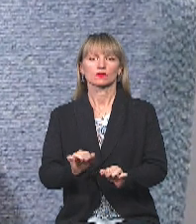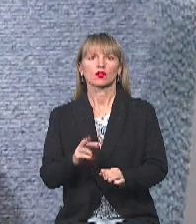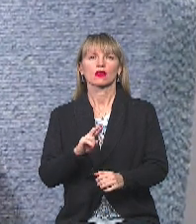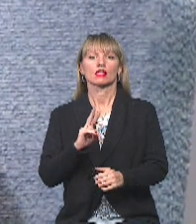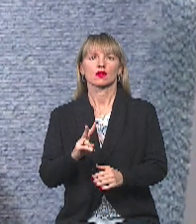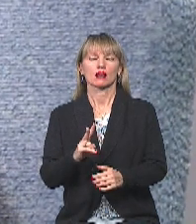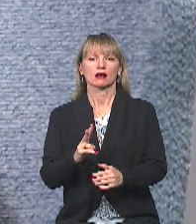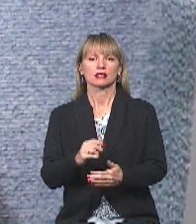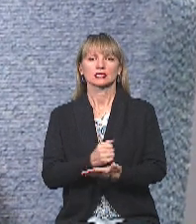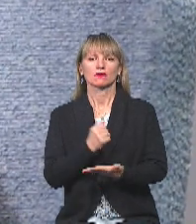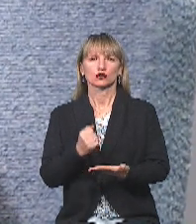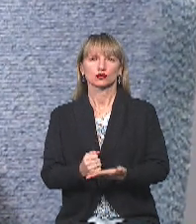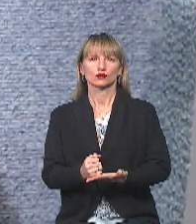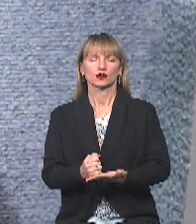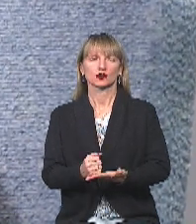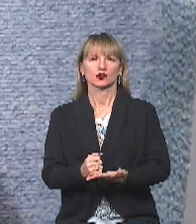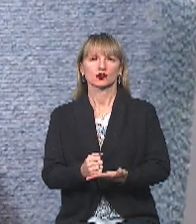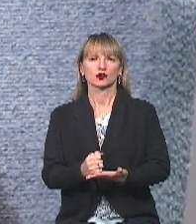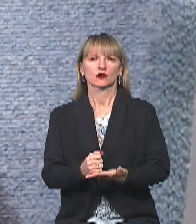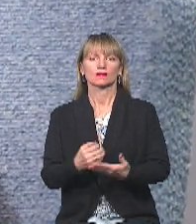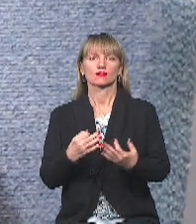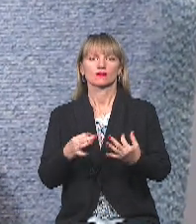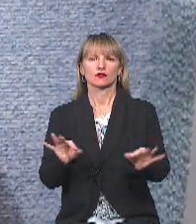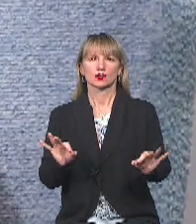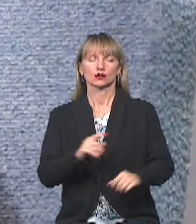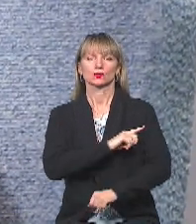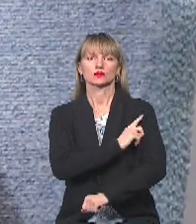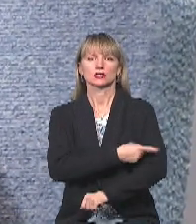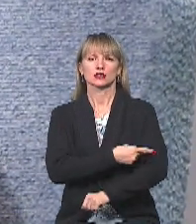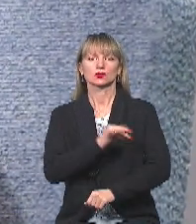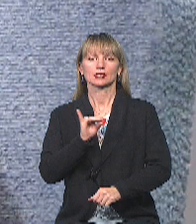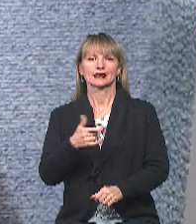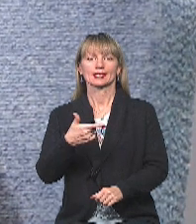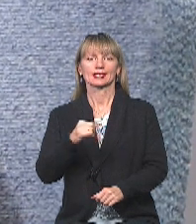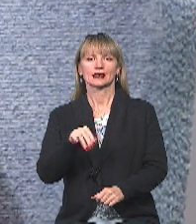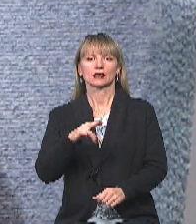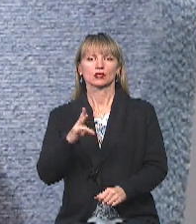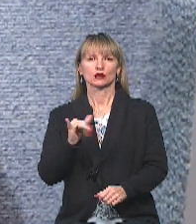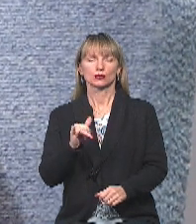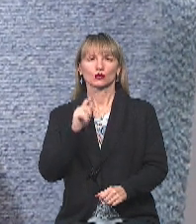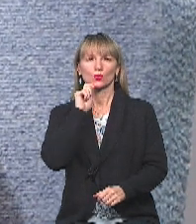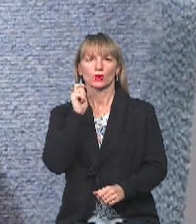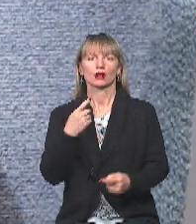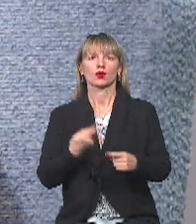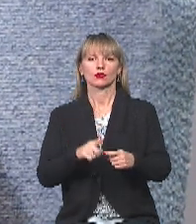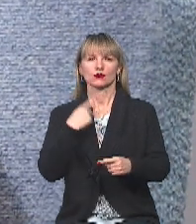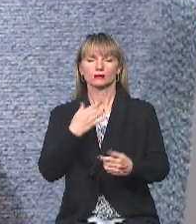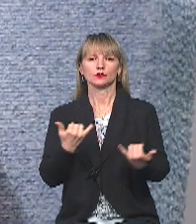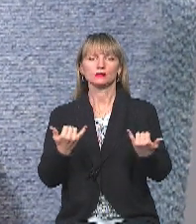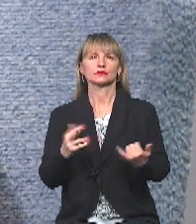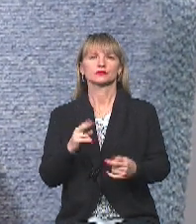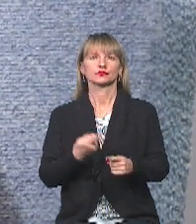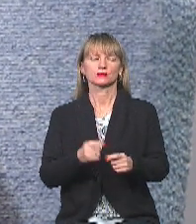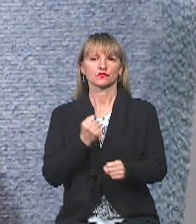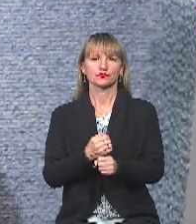як стверджувати вільну, сильну і гідну Україну. Про це говоримо сьогодні. Як це